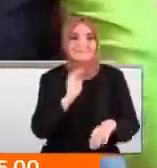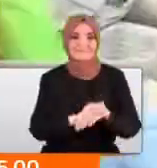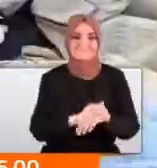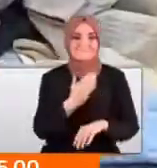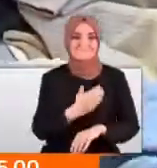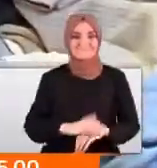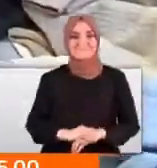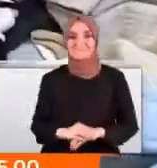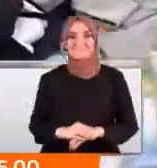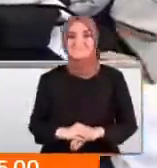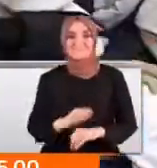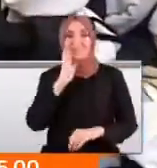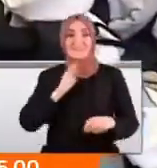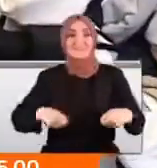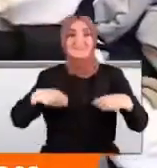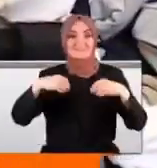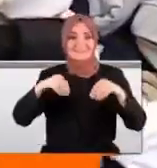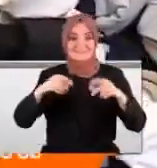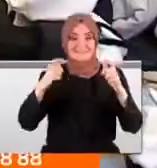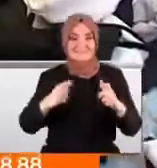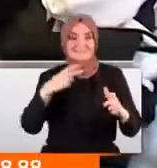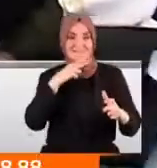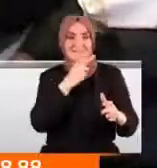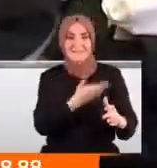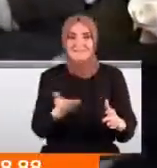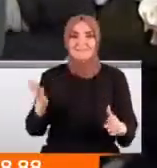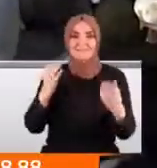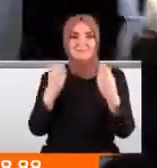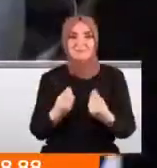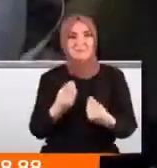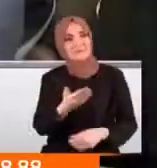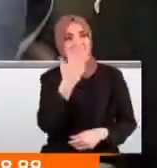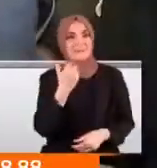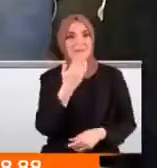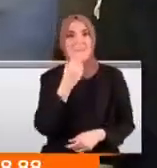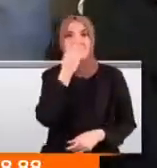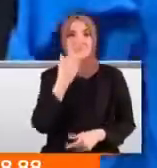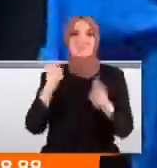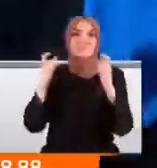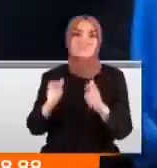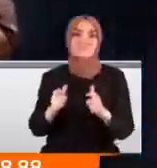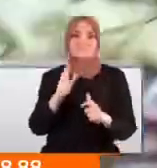Yakalandınız. Tezgahlar renkli renkli. Hadi çıkın gelin Bahçeşehir pazarına.